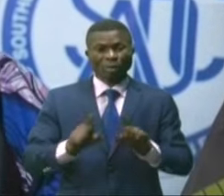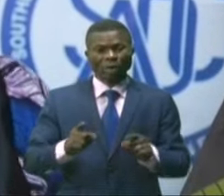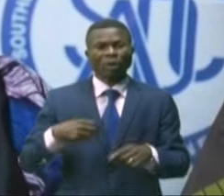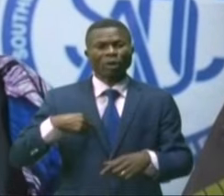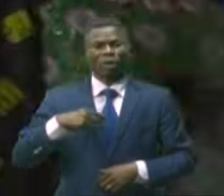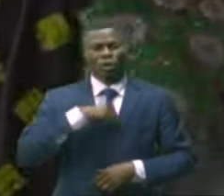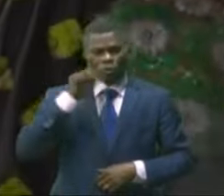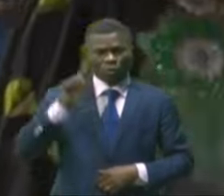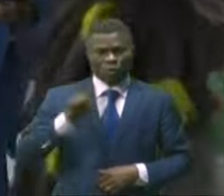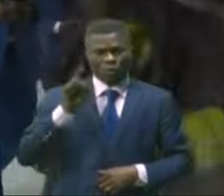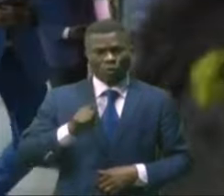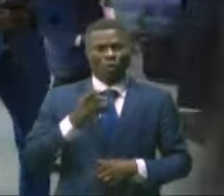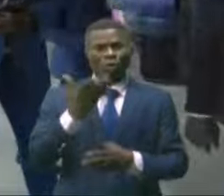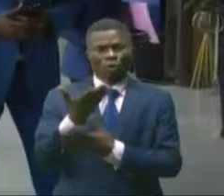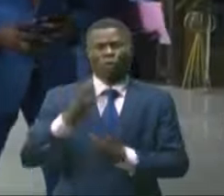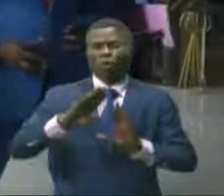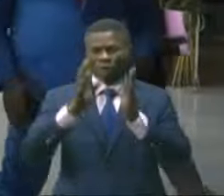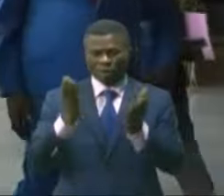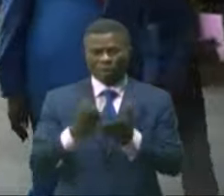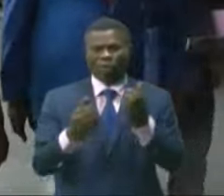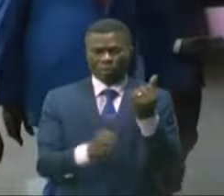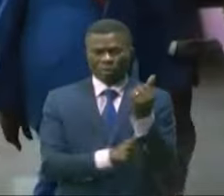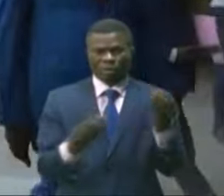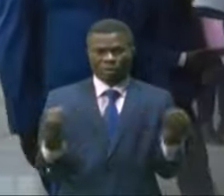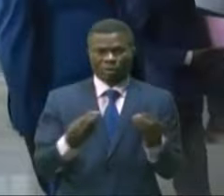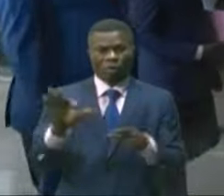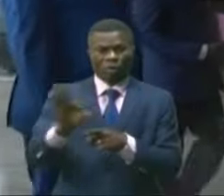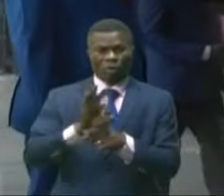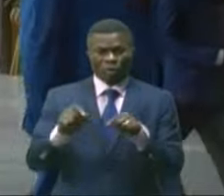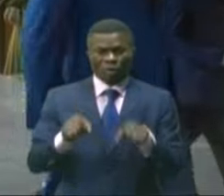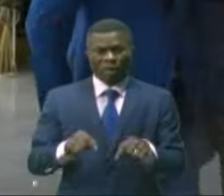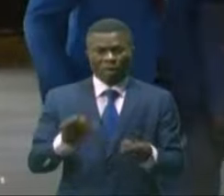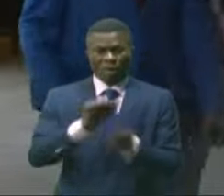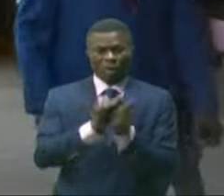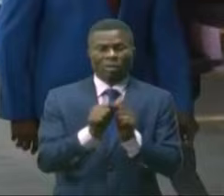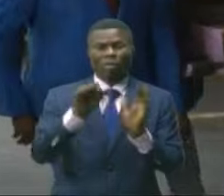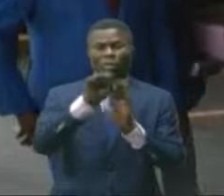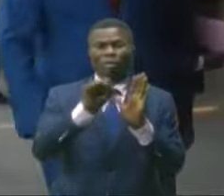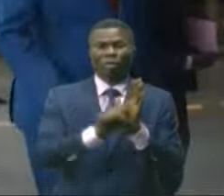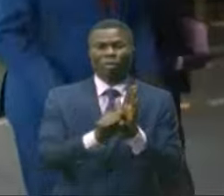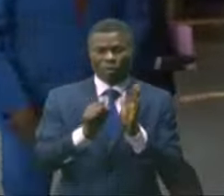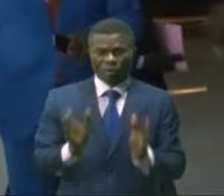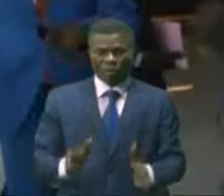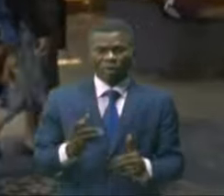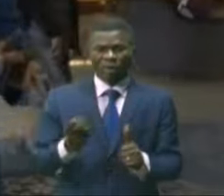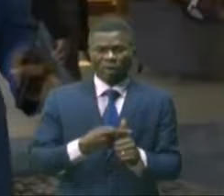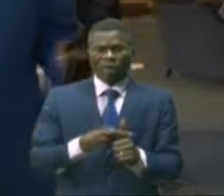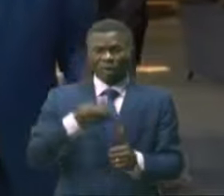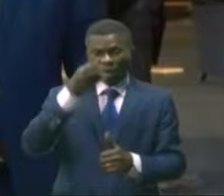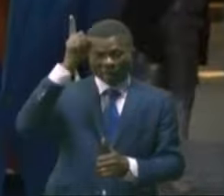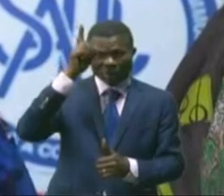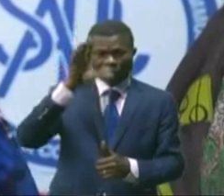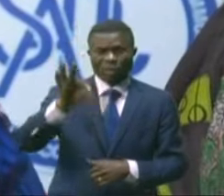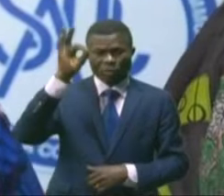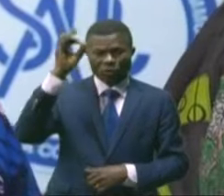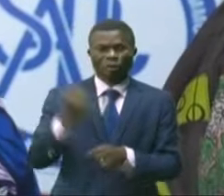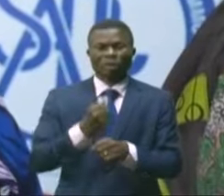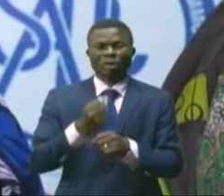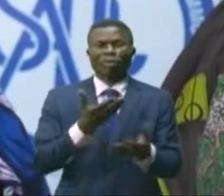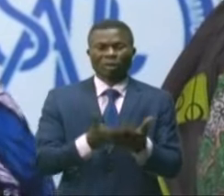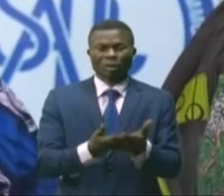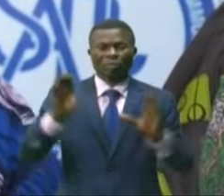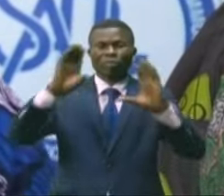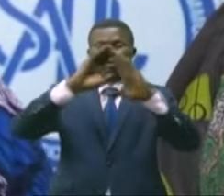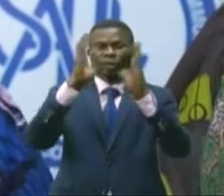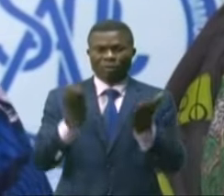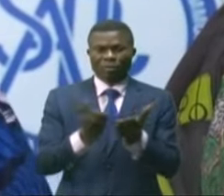nous devons nous atteler et c'est pour ça que dans cette formation sur les statistiques, nous avons d'abord mis la priorité sur le travail et l'emploi. Cette communauté